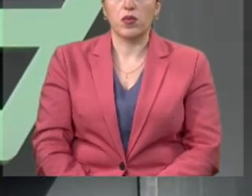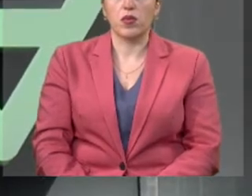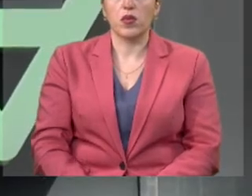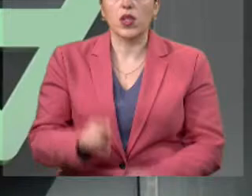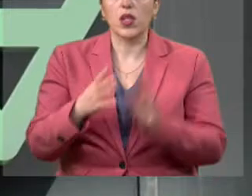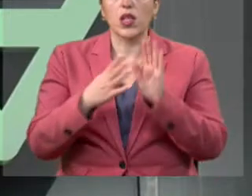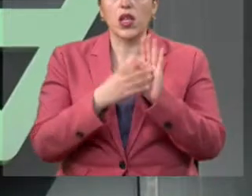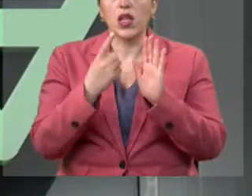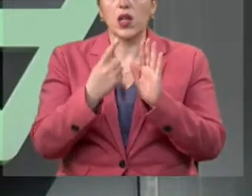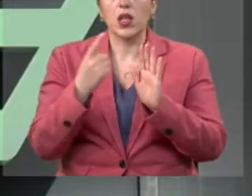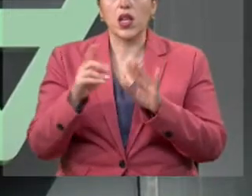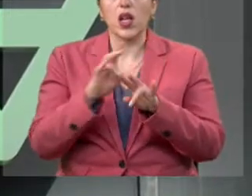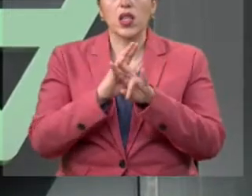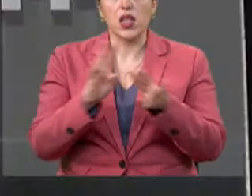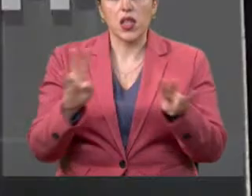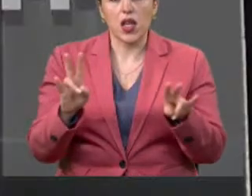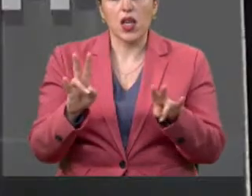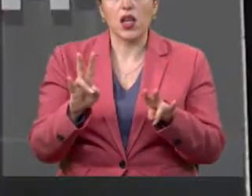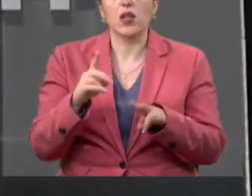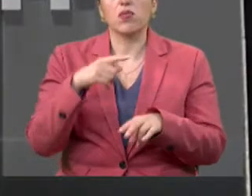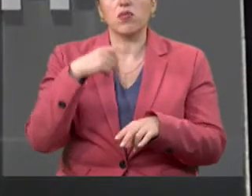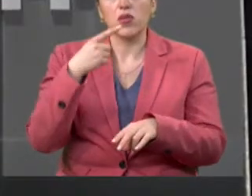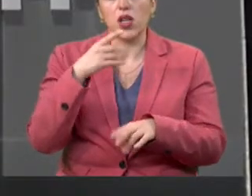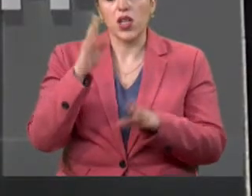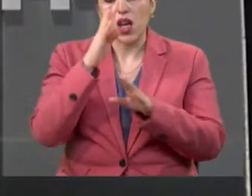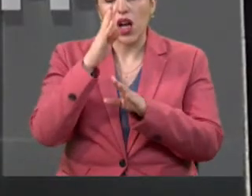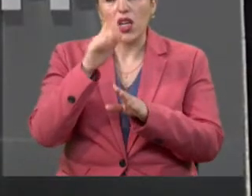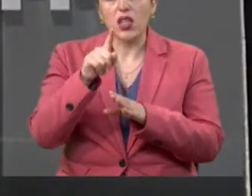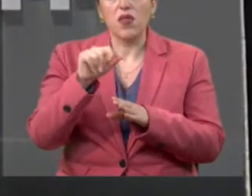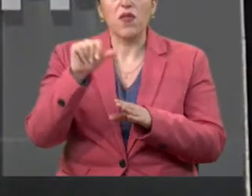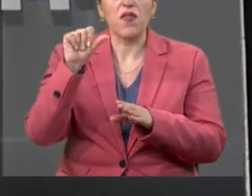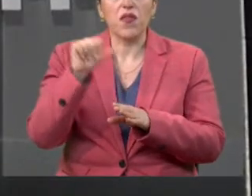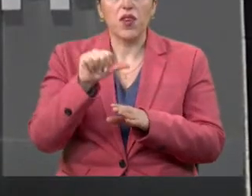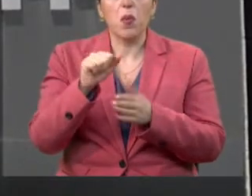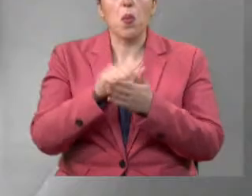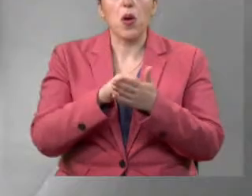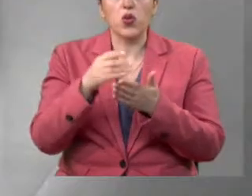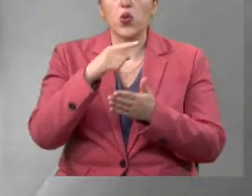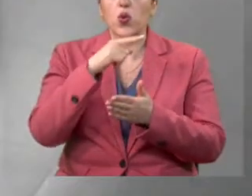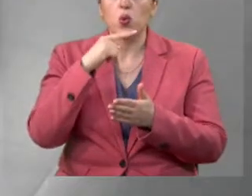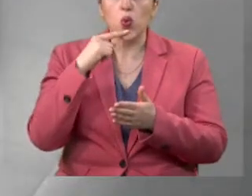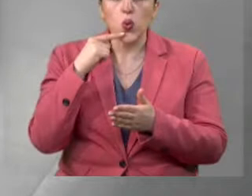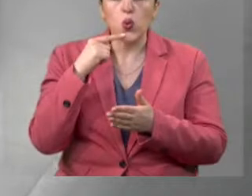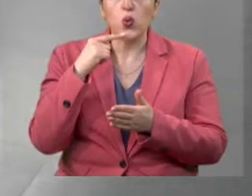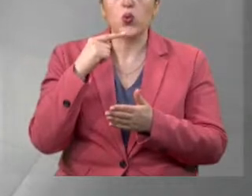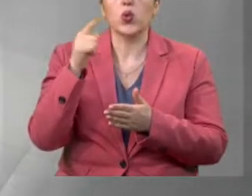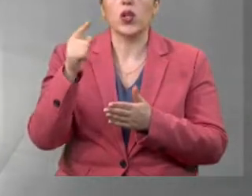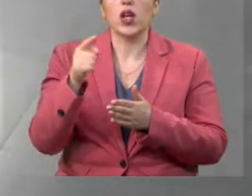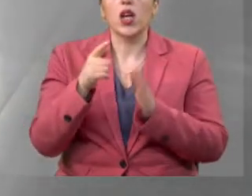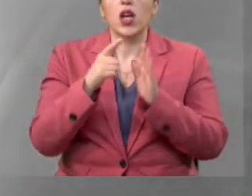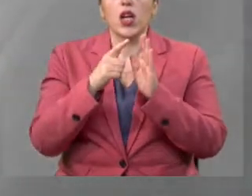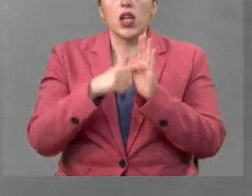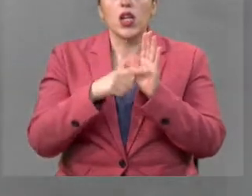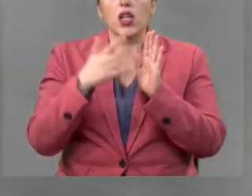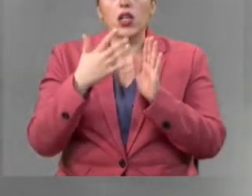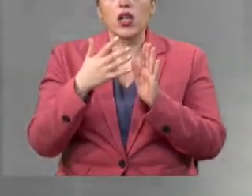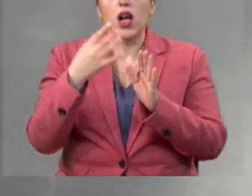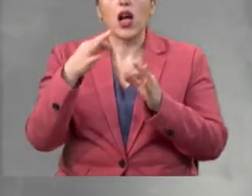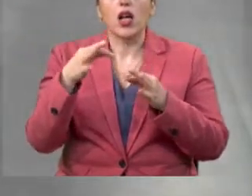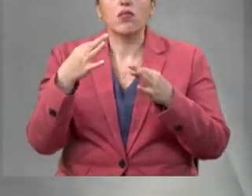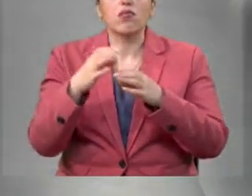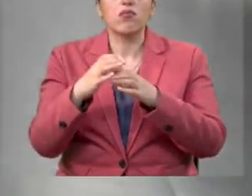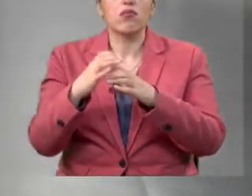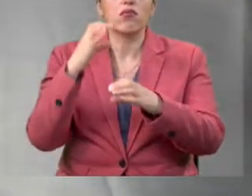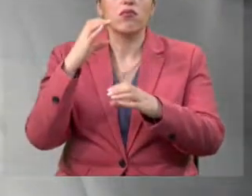Արտակարգ իրավիճակների նախարարության տվյալներով եղանակային վատ պայմանների պատճառով ռուսական կողմից 375 հայկական